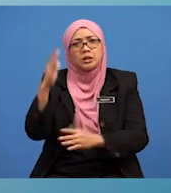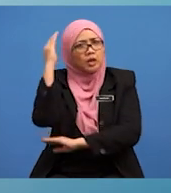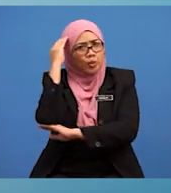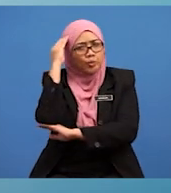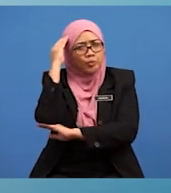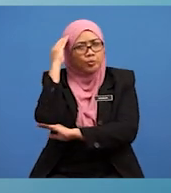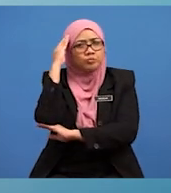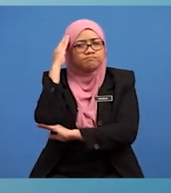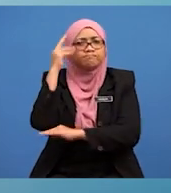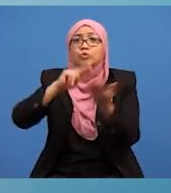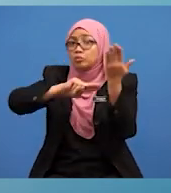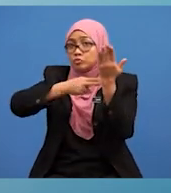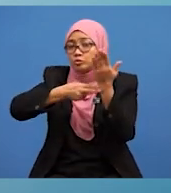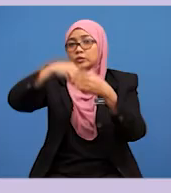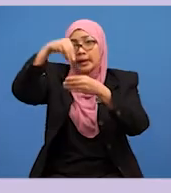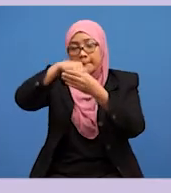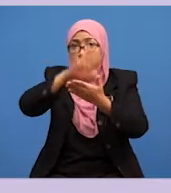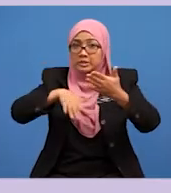berkala disusun mengikut